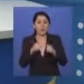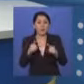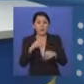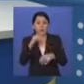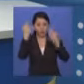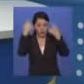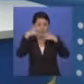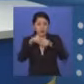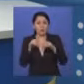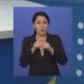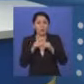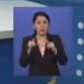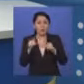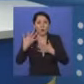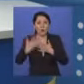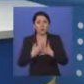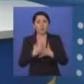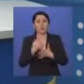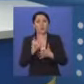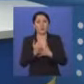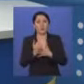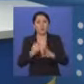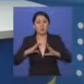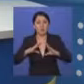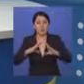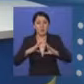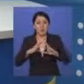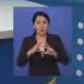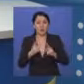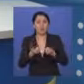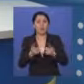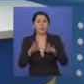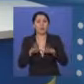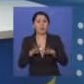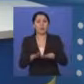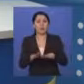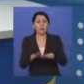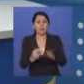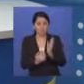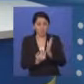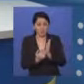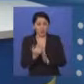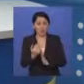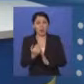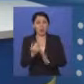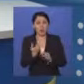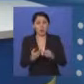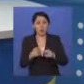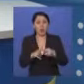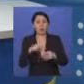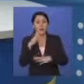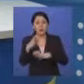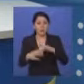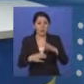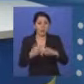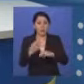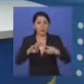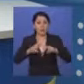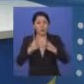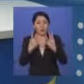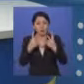ғылыми, техникалық даму үстінде зор табысқа қол жеткізгенін, әлемдік аренада үлкен беделге ие екенін, халықаралық өзекті